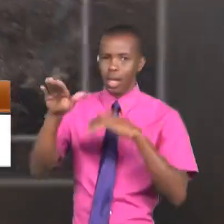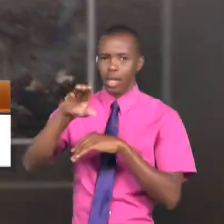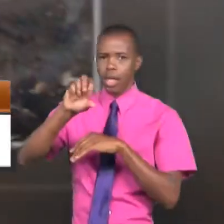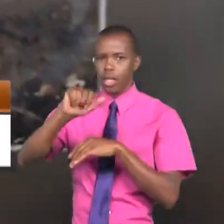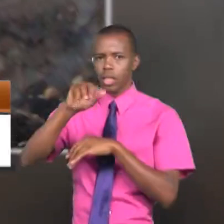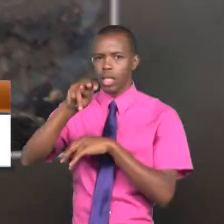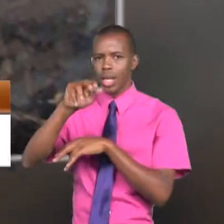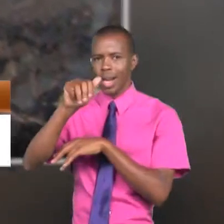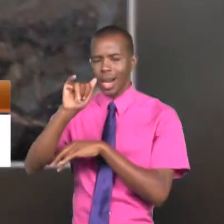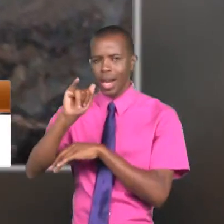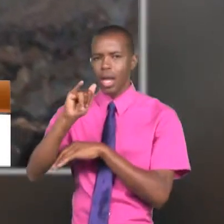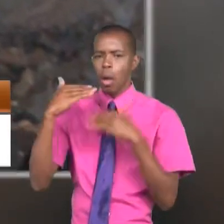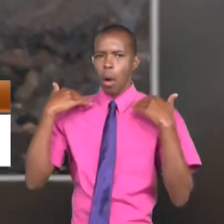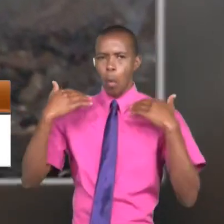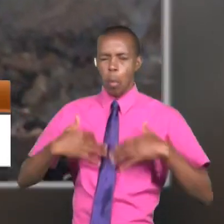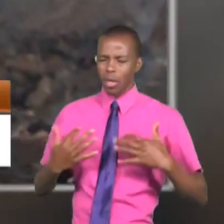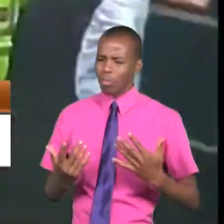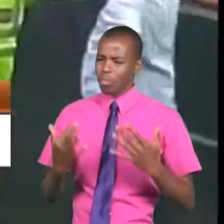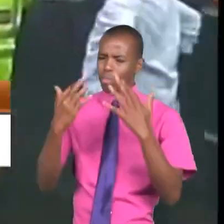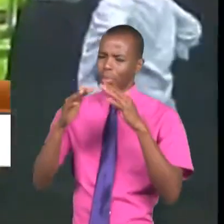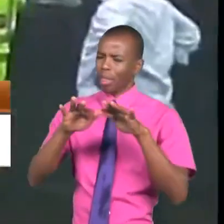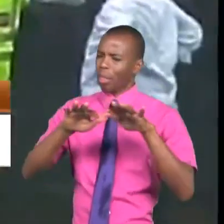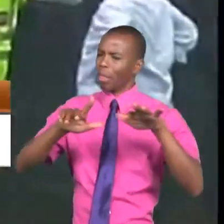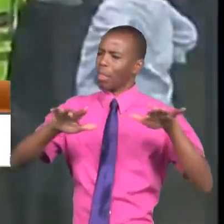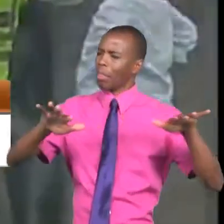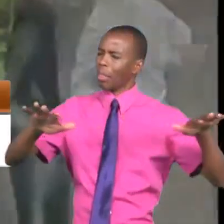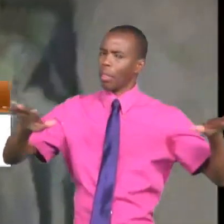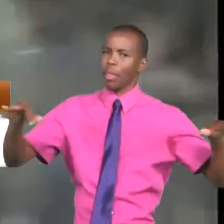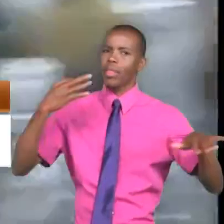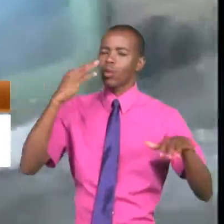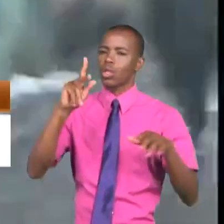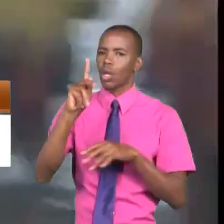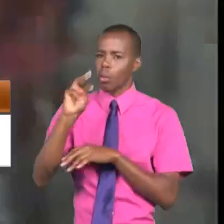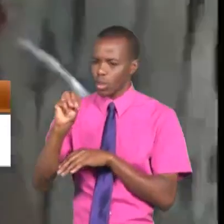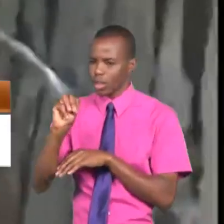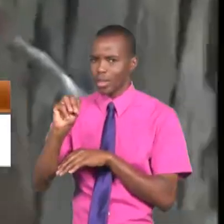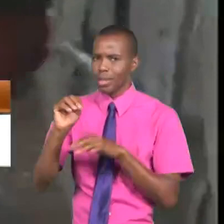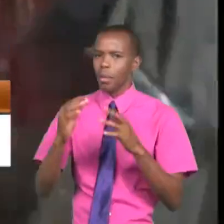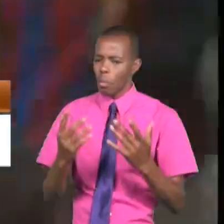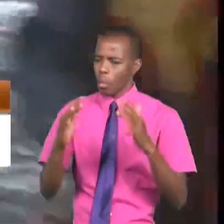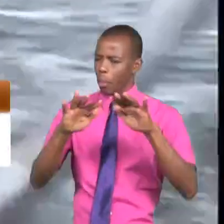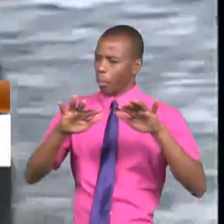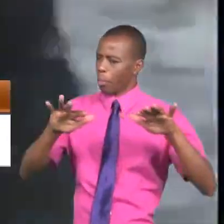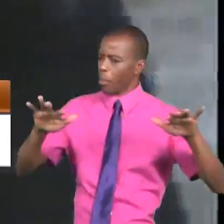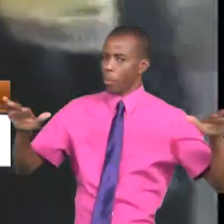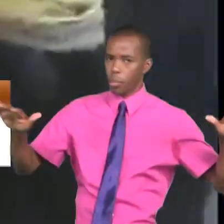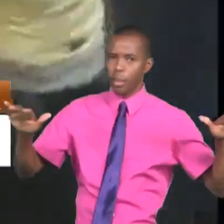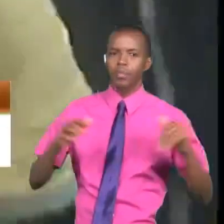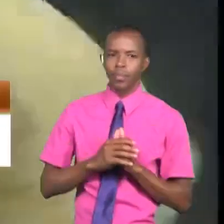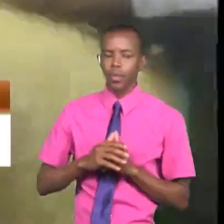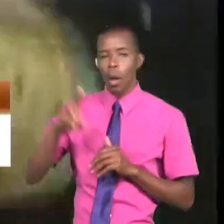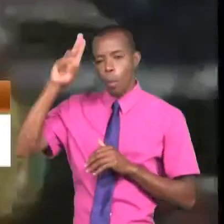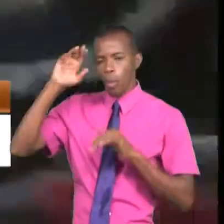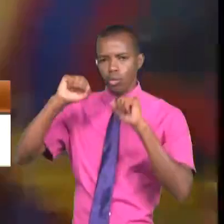Miili iliyoungua ilitapakaa ardhini hadi umbali wa mita 300 toka sehemu moto huu ulianzia. Maafisa wa